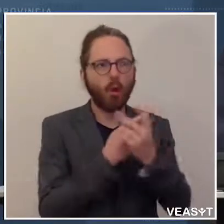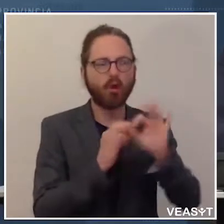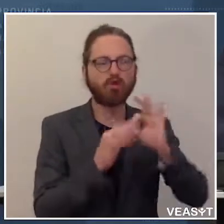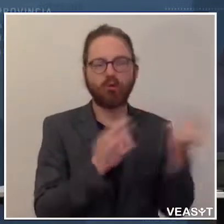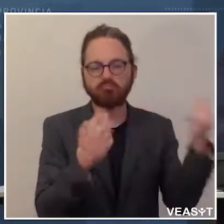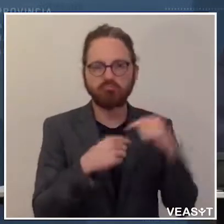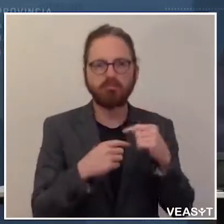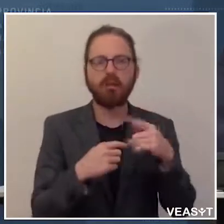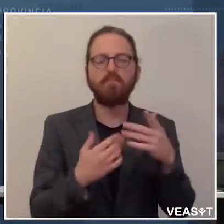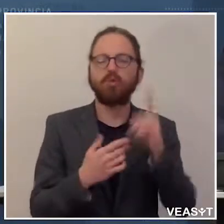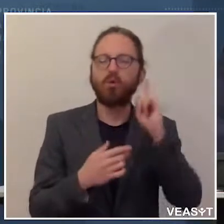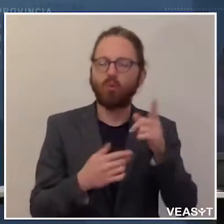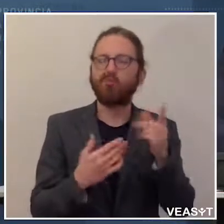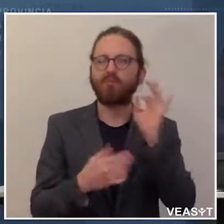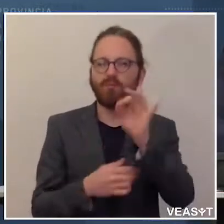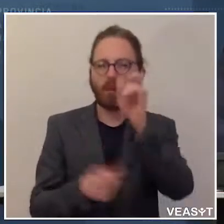aliena